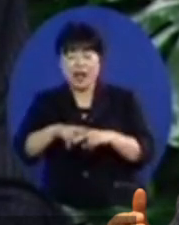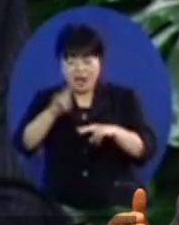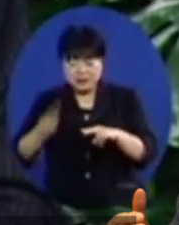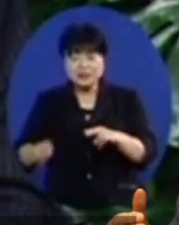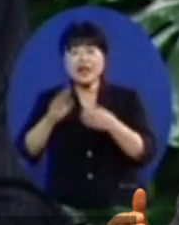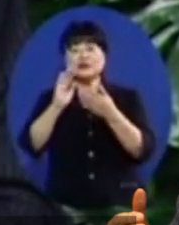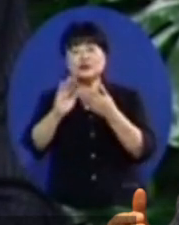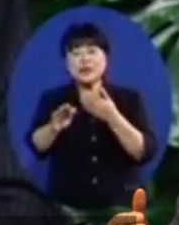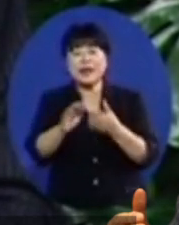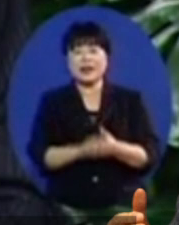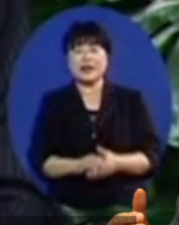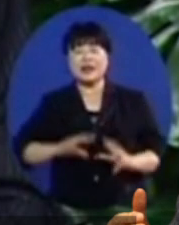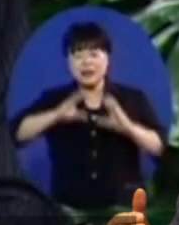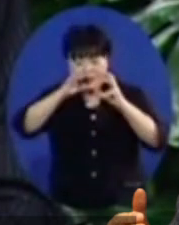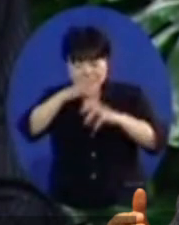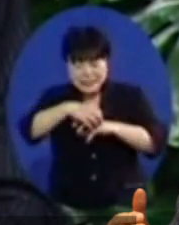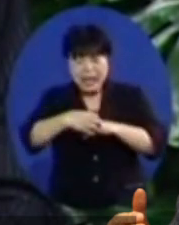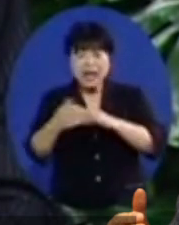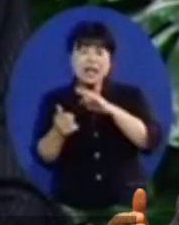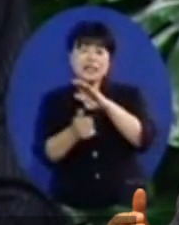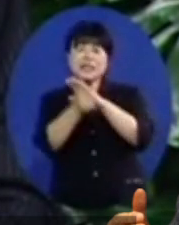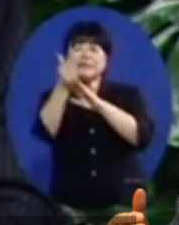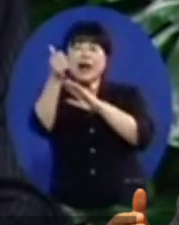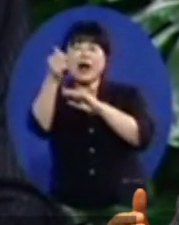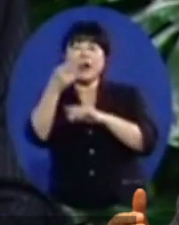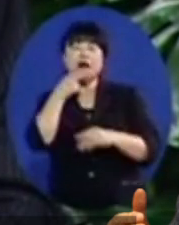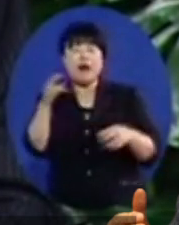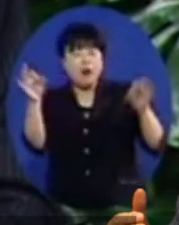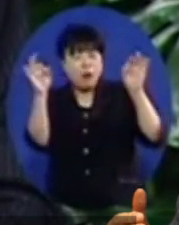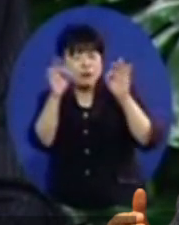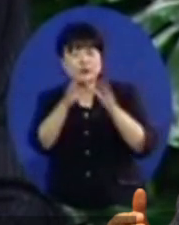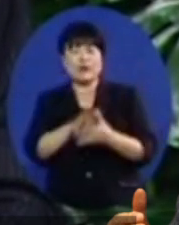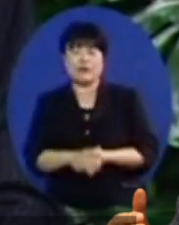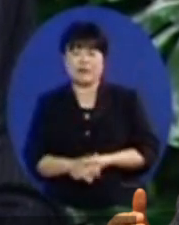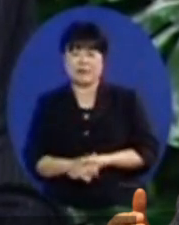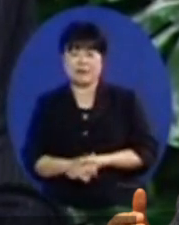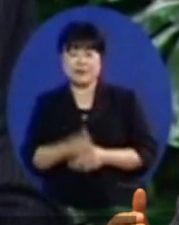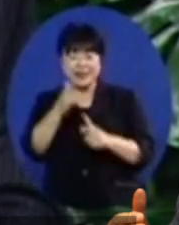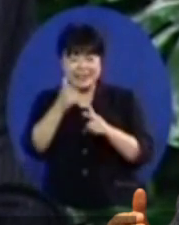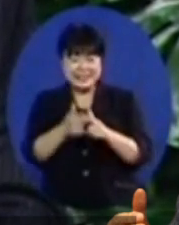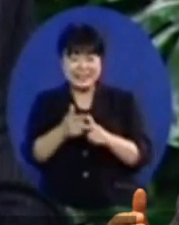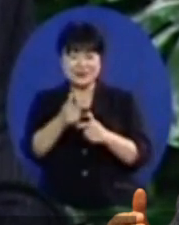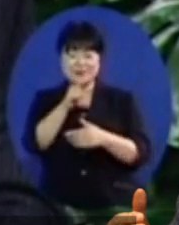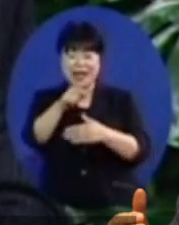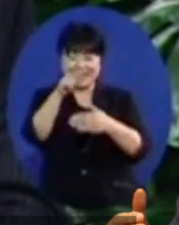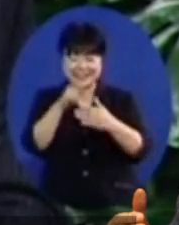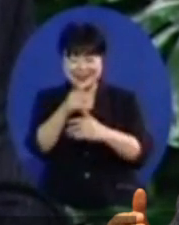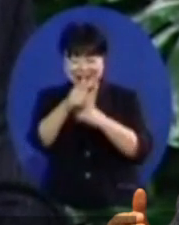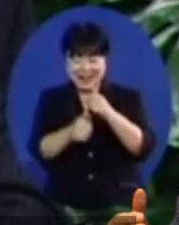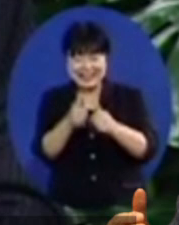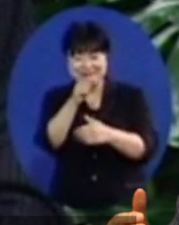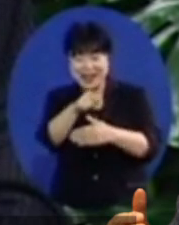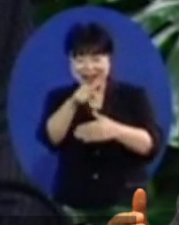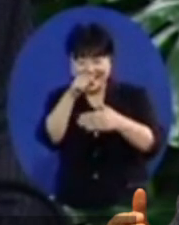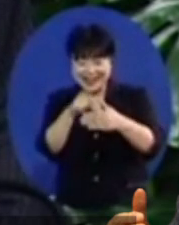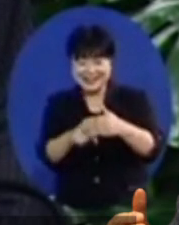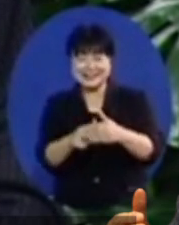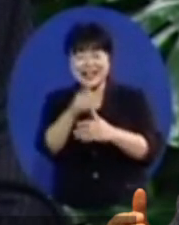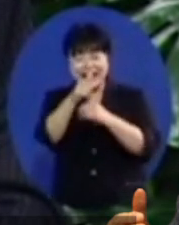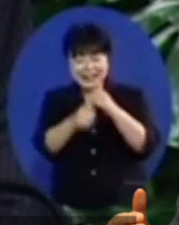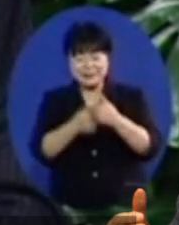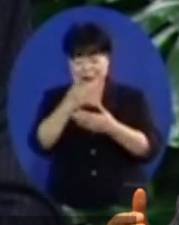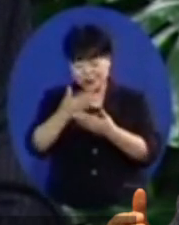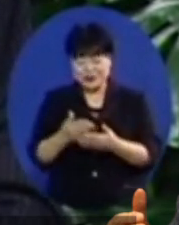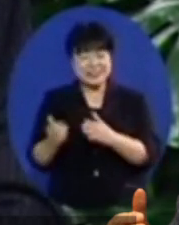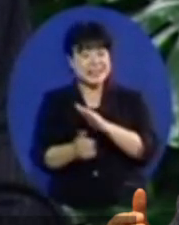나니까 세상적인 희망이 다 사라지죠. 그러나 예수님 안에서 하나님 안에 하나님이